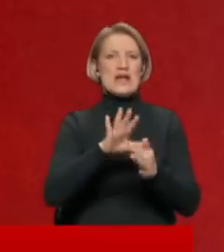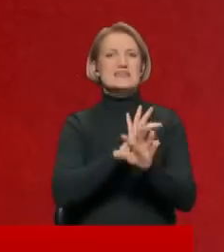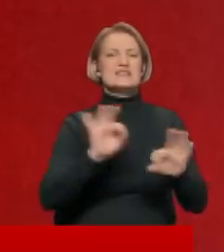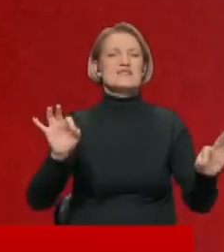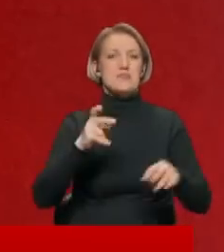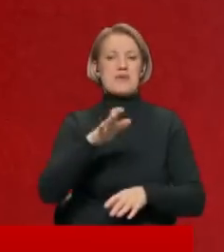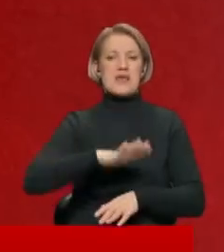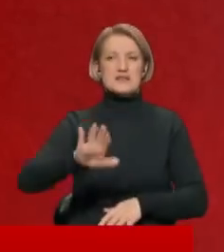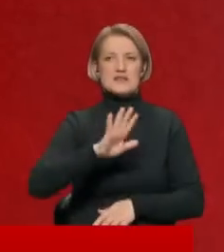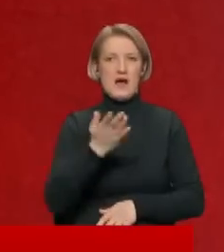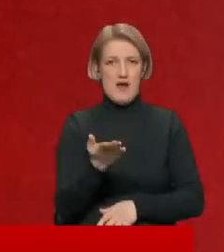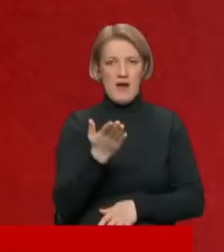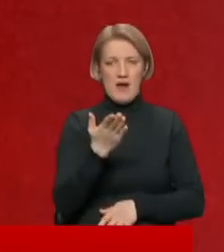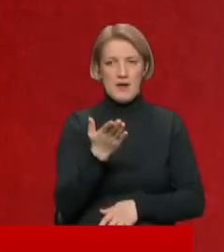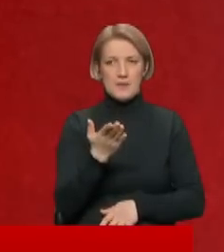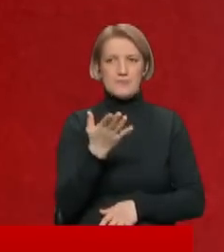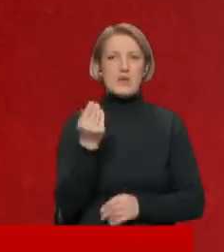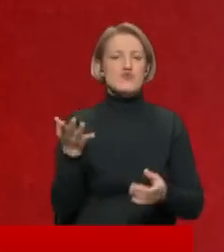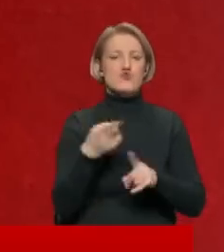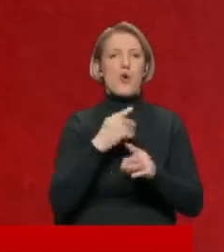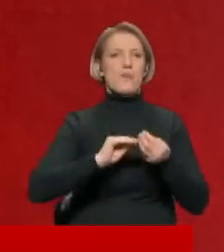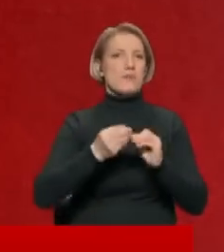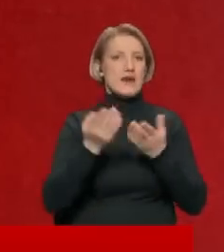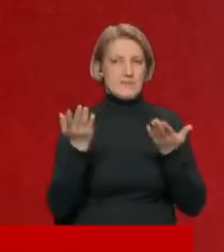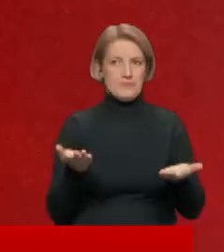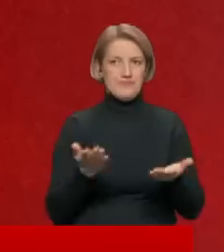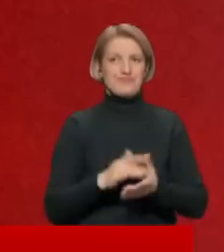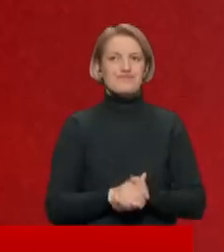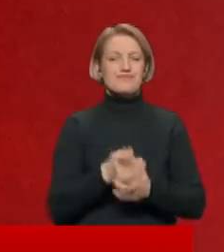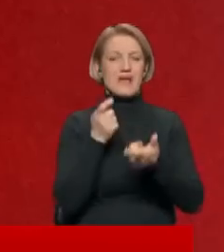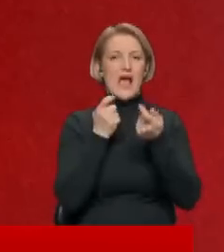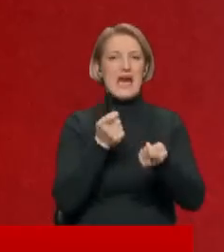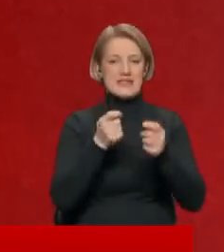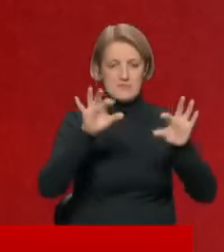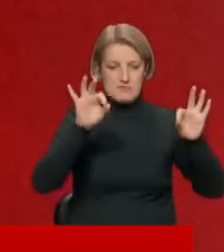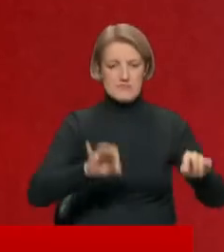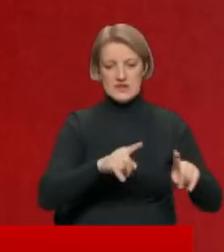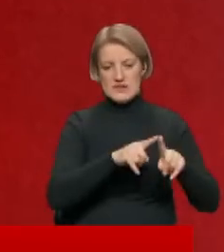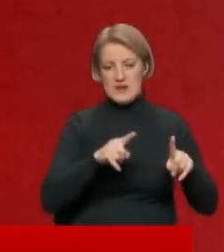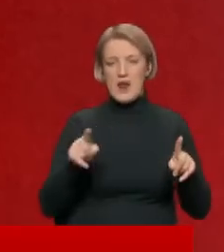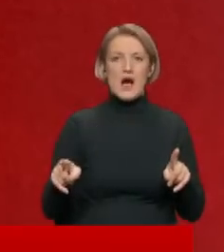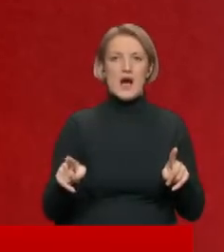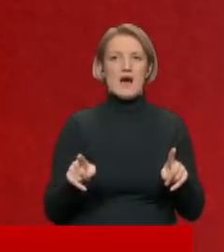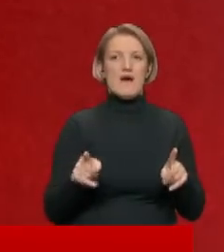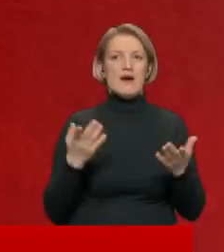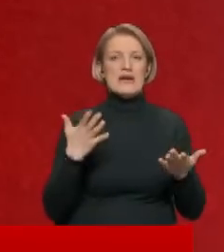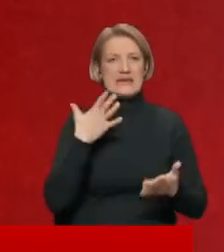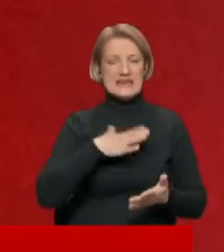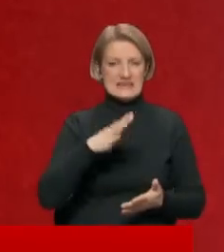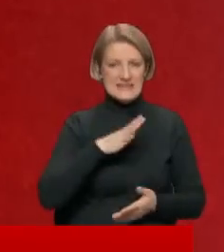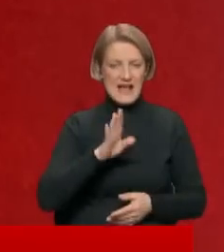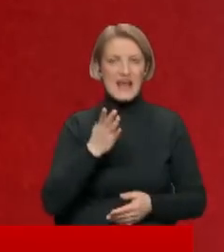bir piyasa öngörülemez pek çok problem eğitimden başlayarak Siz arz ve